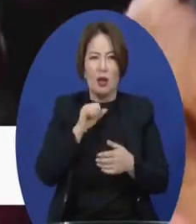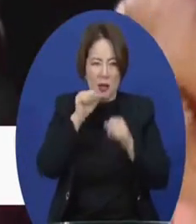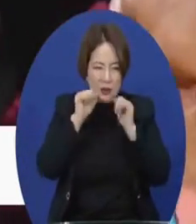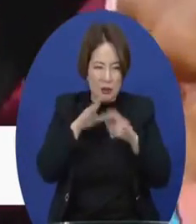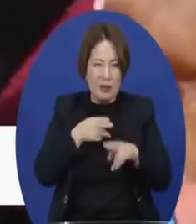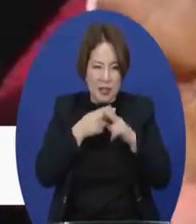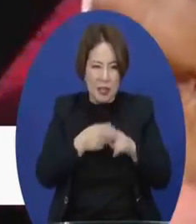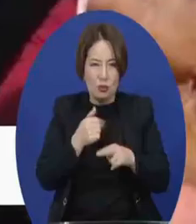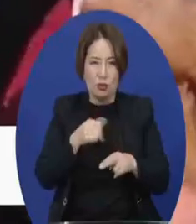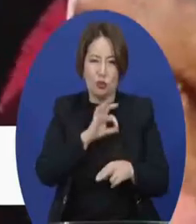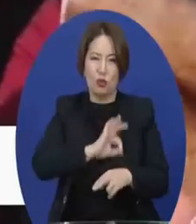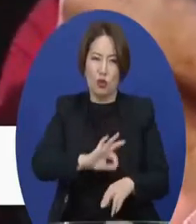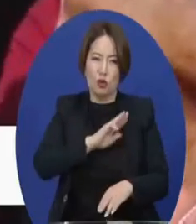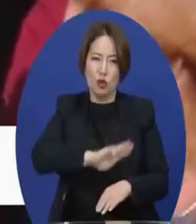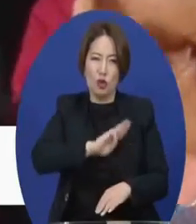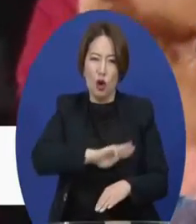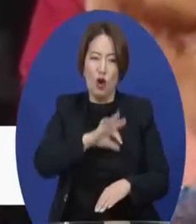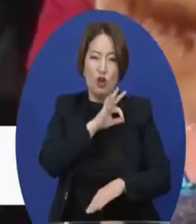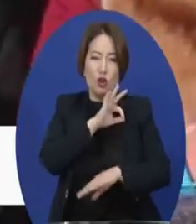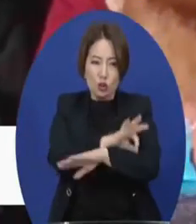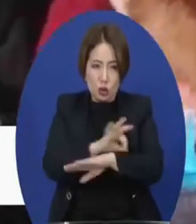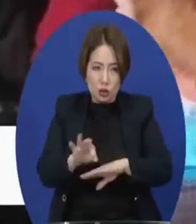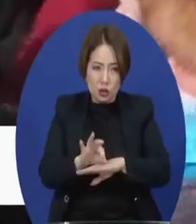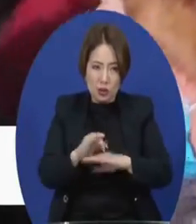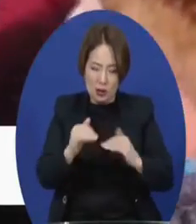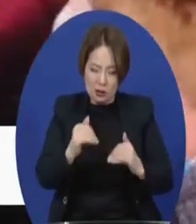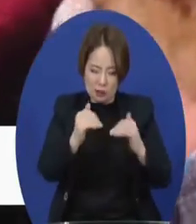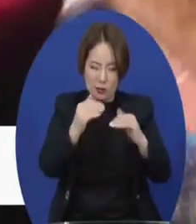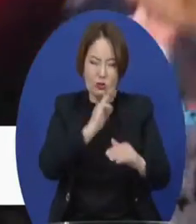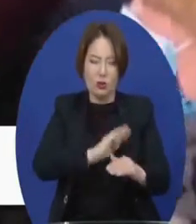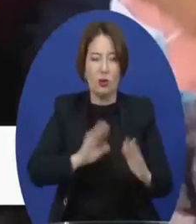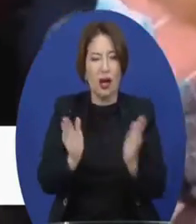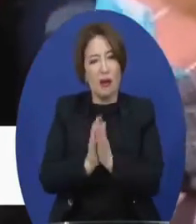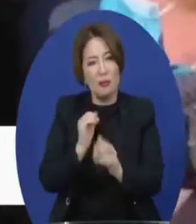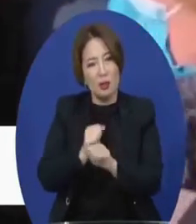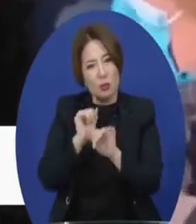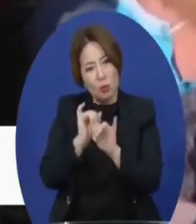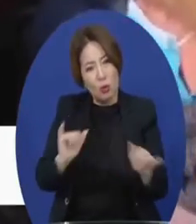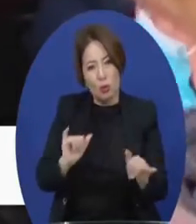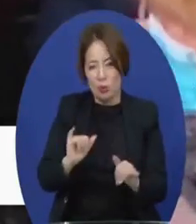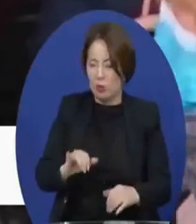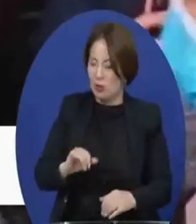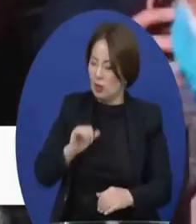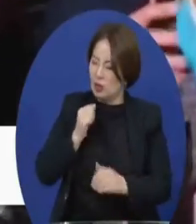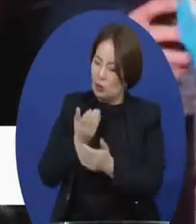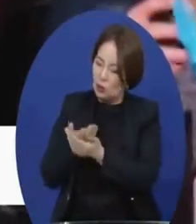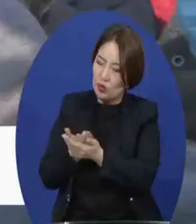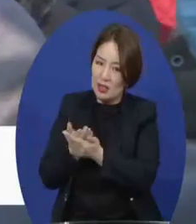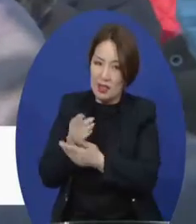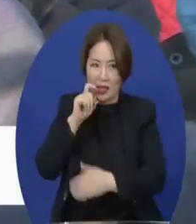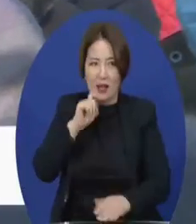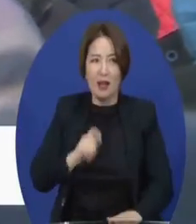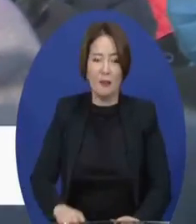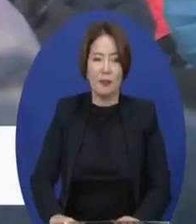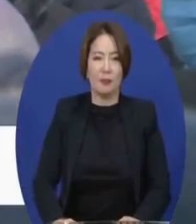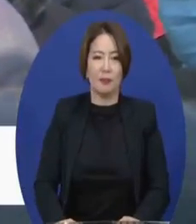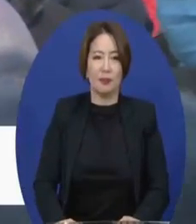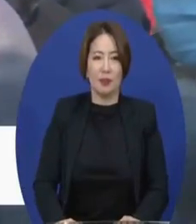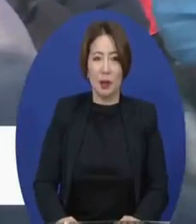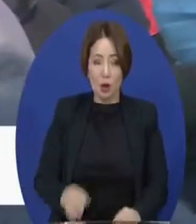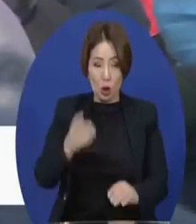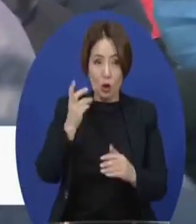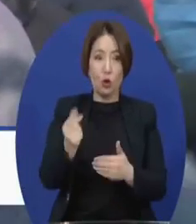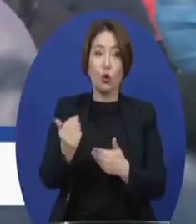энэ том төслийг цаашид урагшлуулах тал дээр хамтран ажиллахыг танаас бас бид бүхэн хичээнгүйлэн хүсэж байна. Хөрөнгө оруулалтын гэрээг